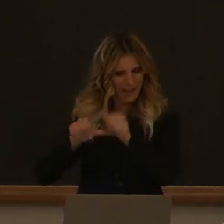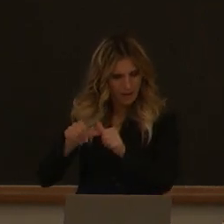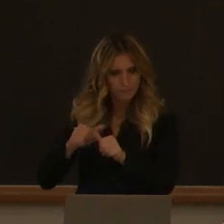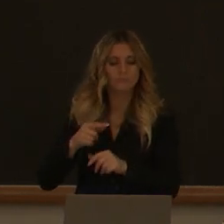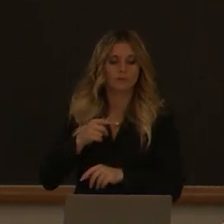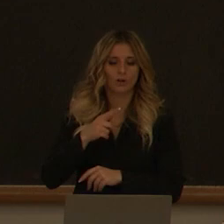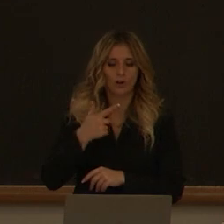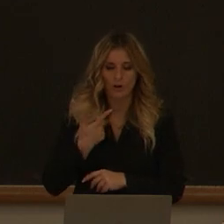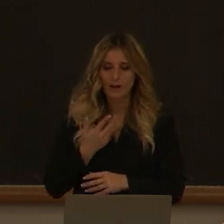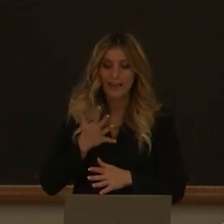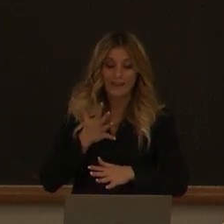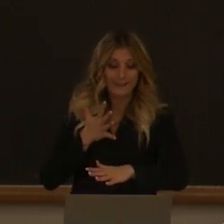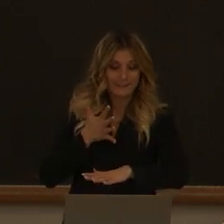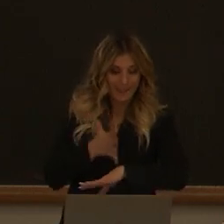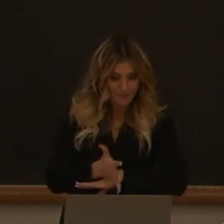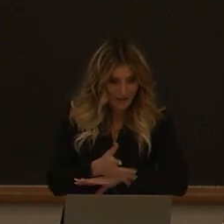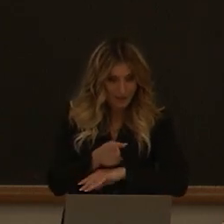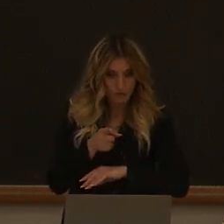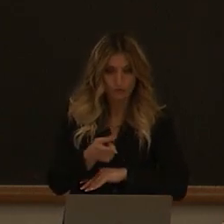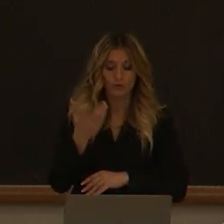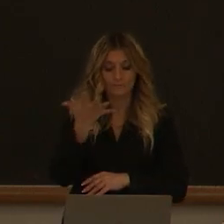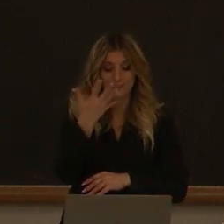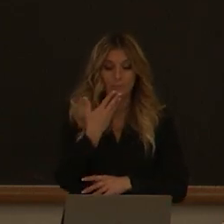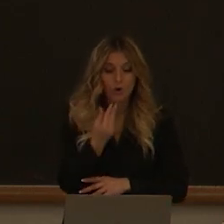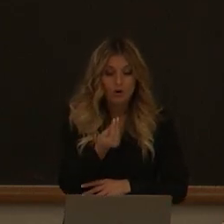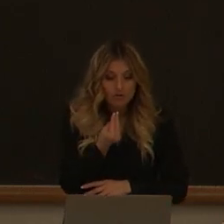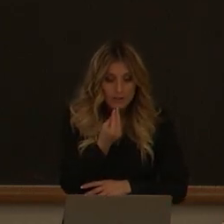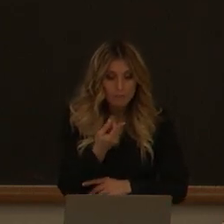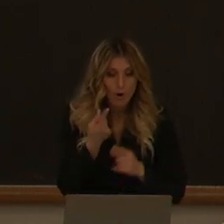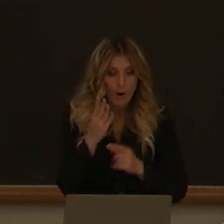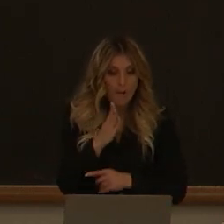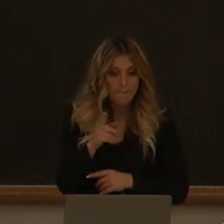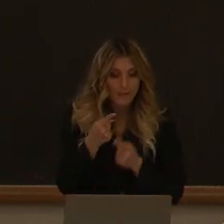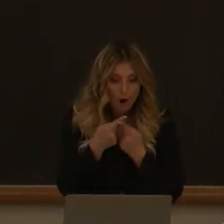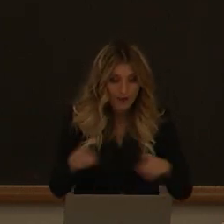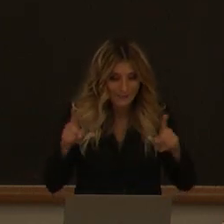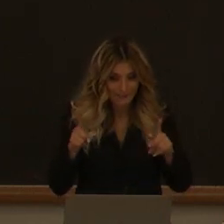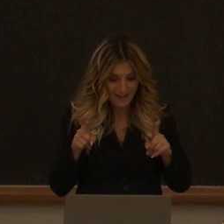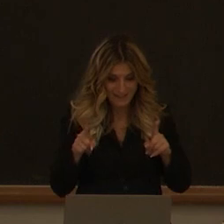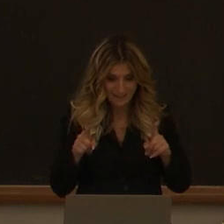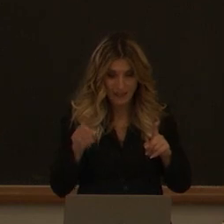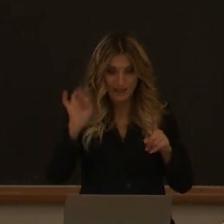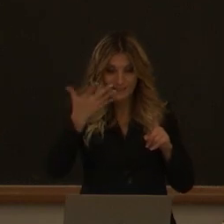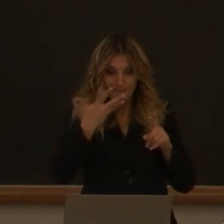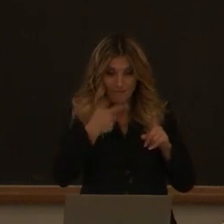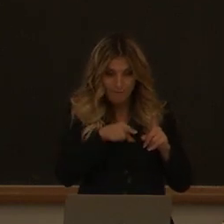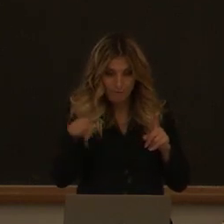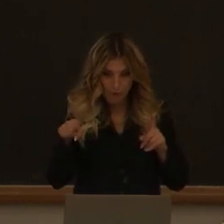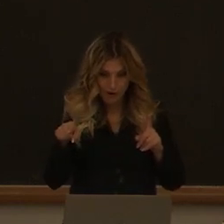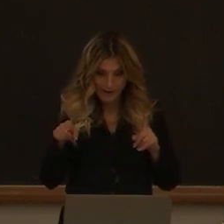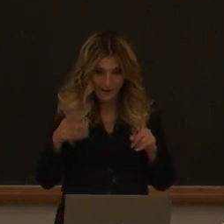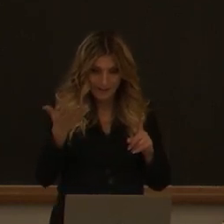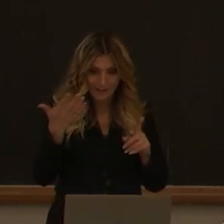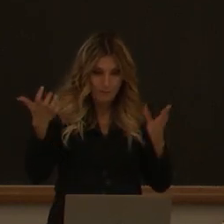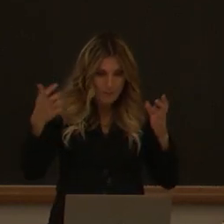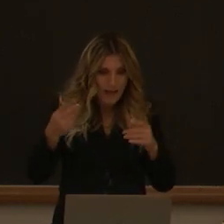a vario livello. Il settore ovviamente del cibo, della biodiversità, e del, se volete, la riduzione